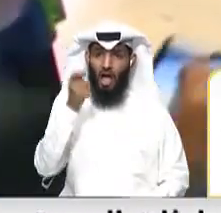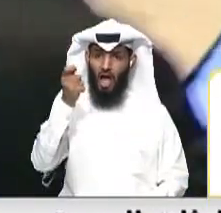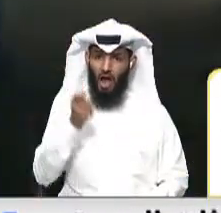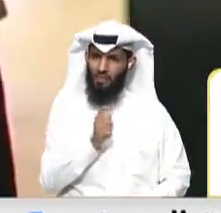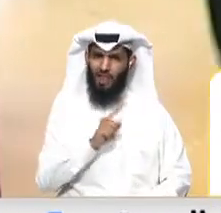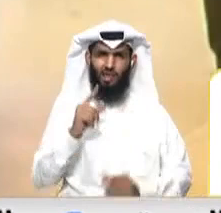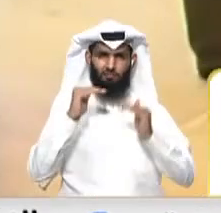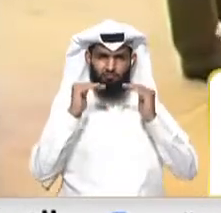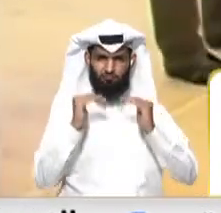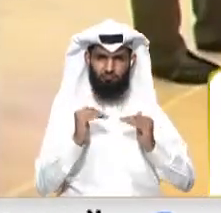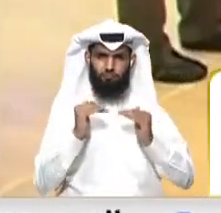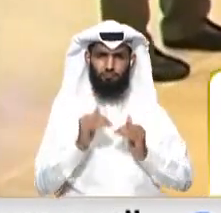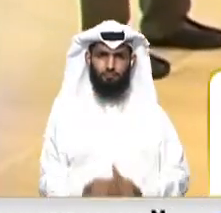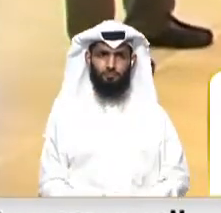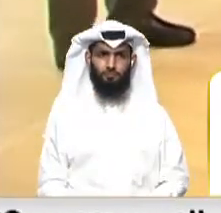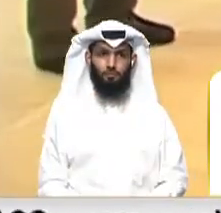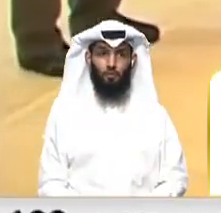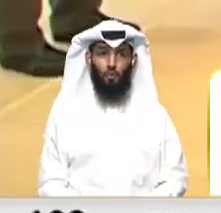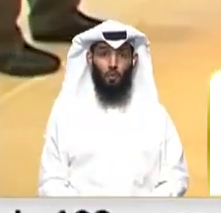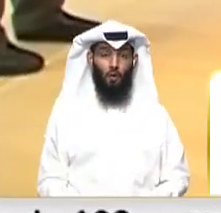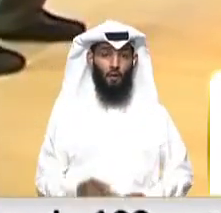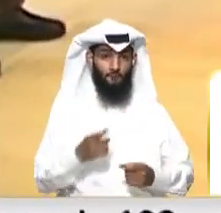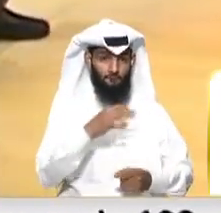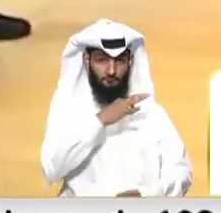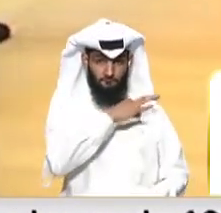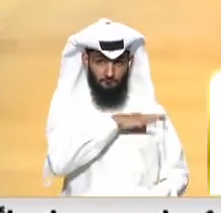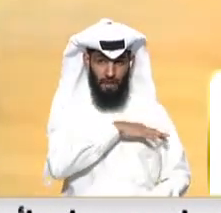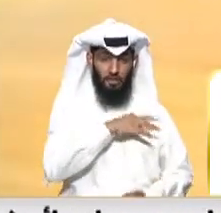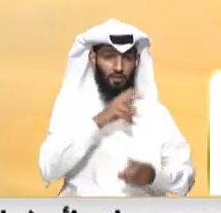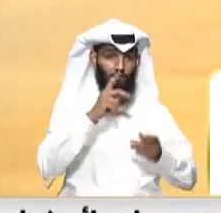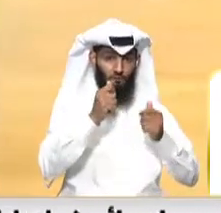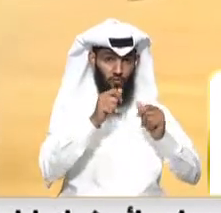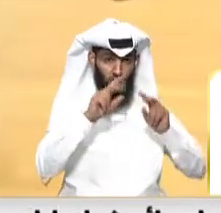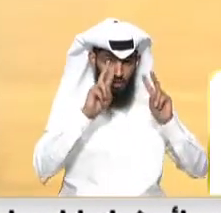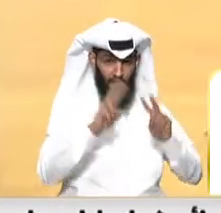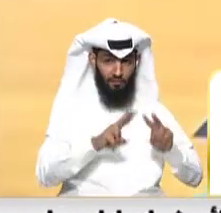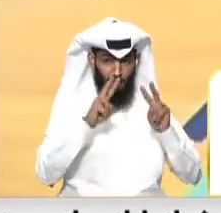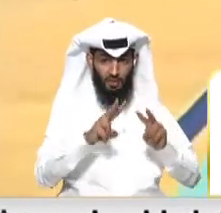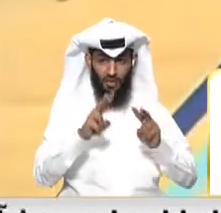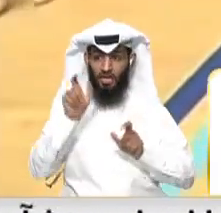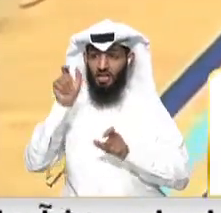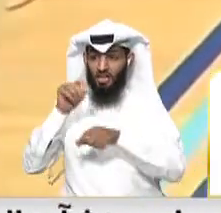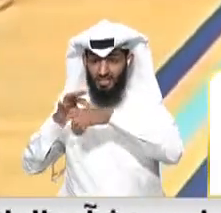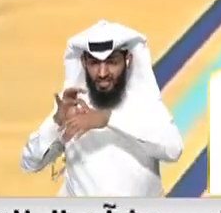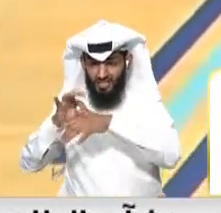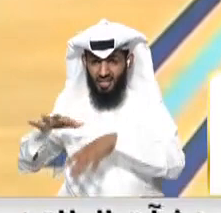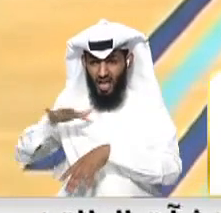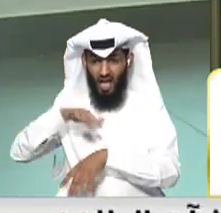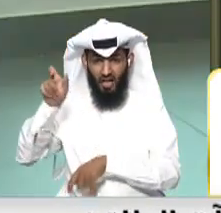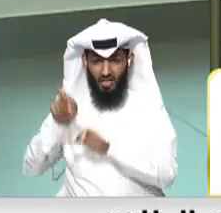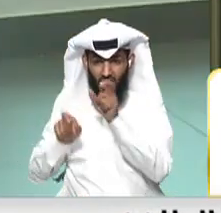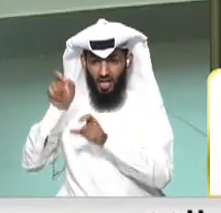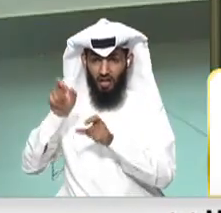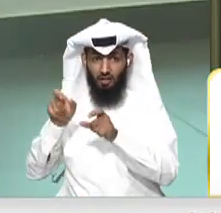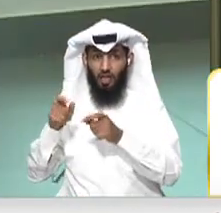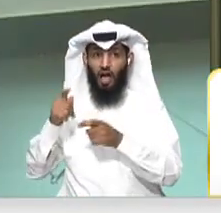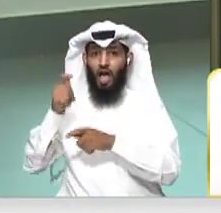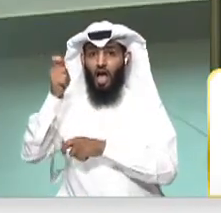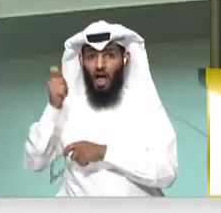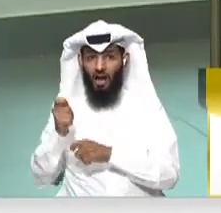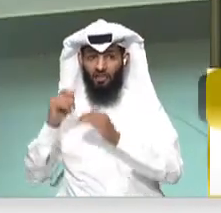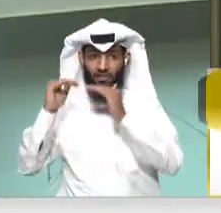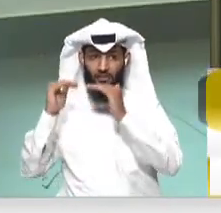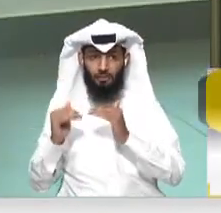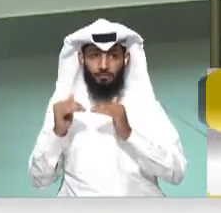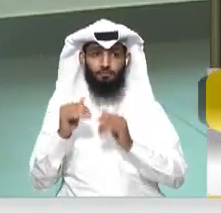يعني كبح عمليات الاقتراض وبالتالي تقل نسبة السيولة في تداول الأموال في أسواق المال. إذا ارتفعت أسعار